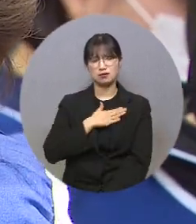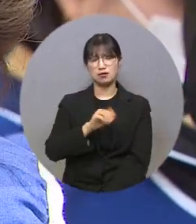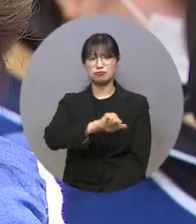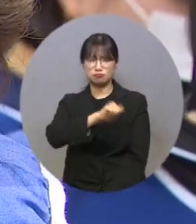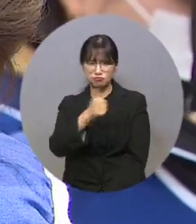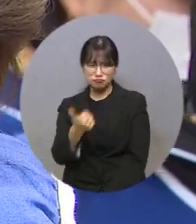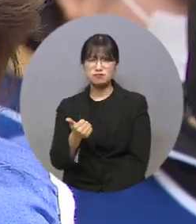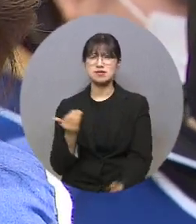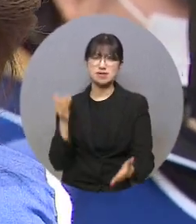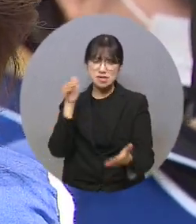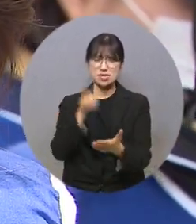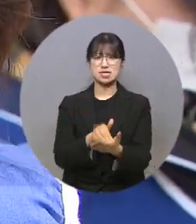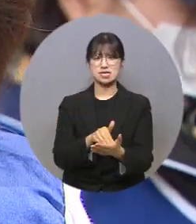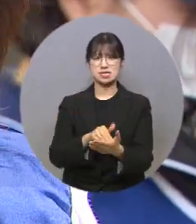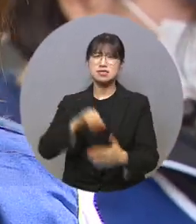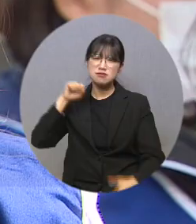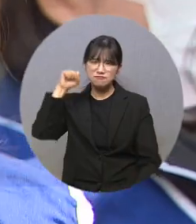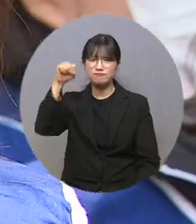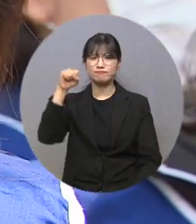날까지 투쟁할게